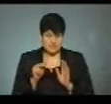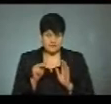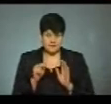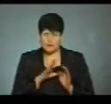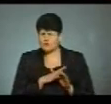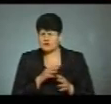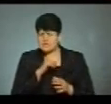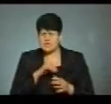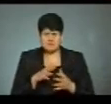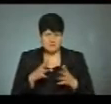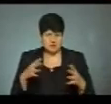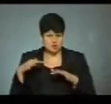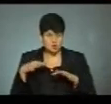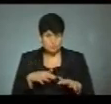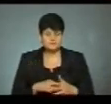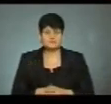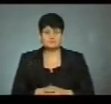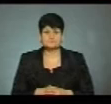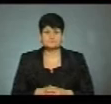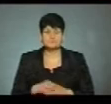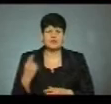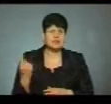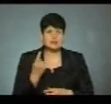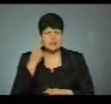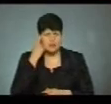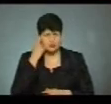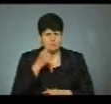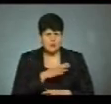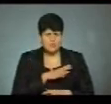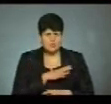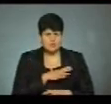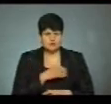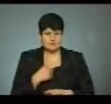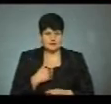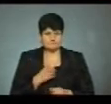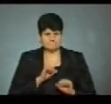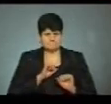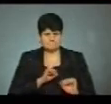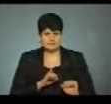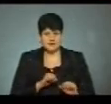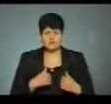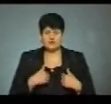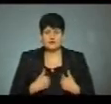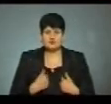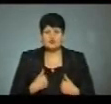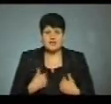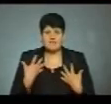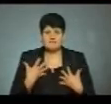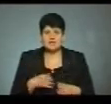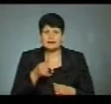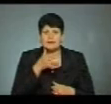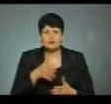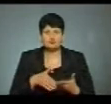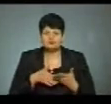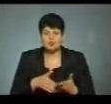штурм, ось, то єдина думка була, щоб ми вистояли, і таке розчарування, що я вже не бойова одиниця, не можу